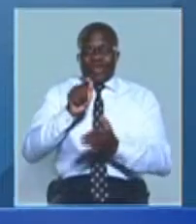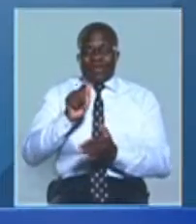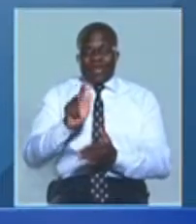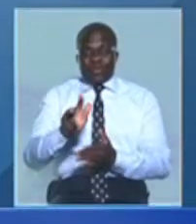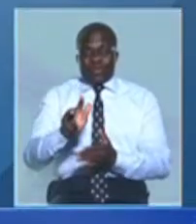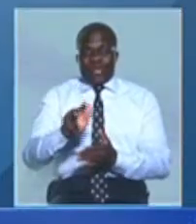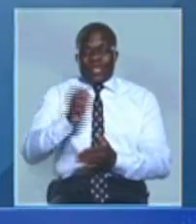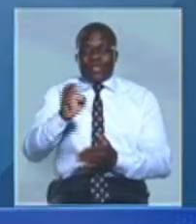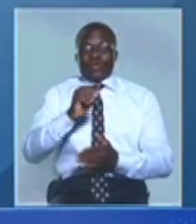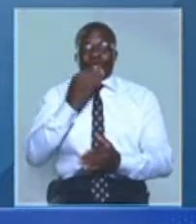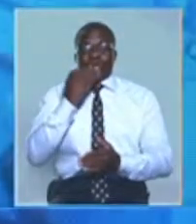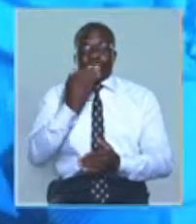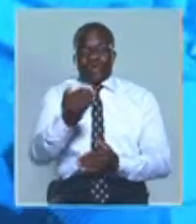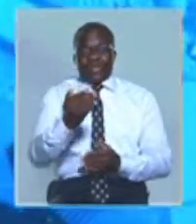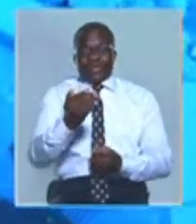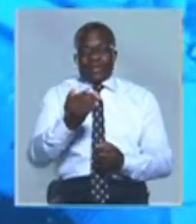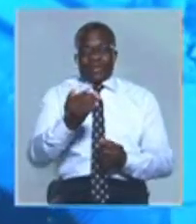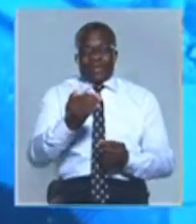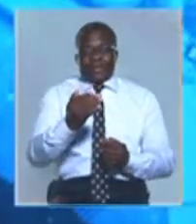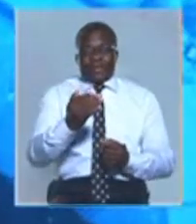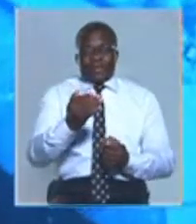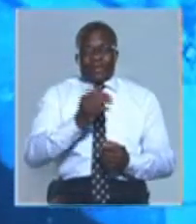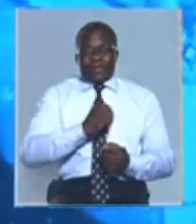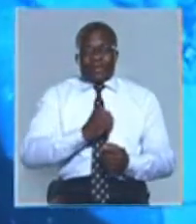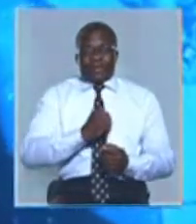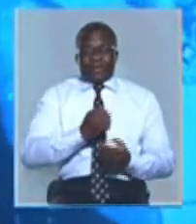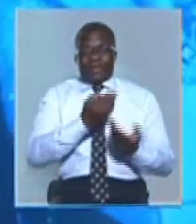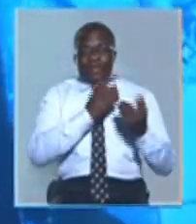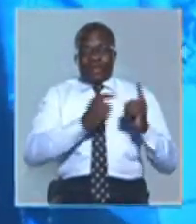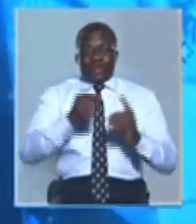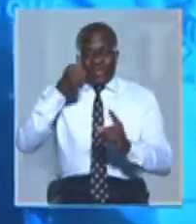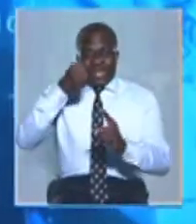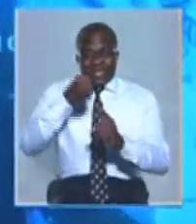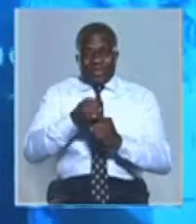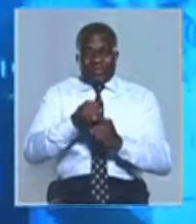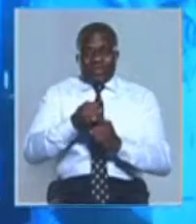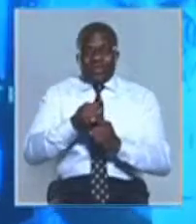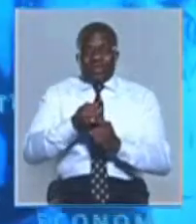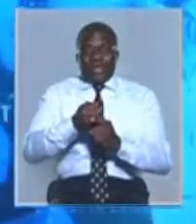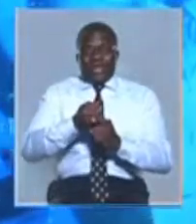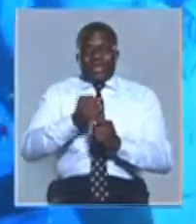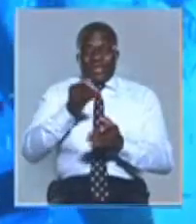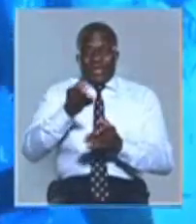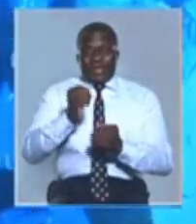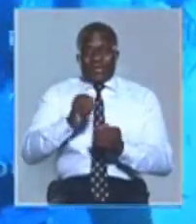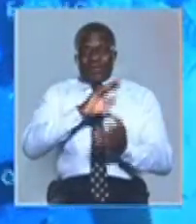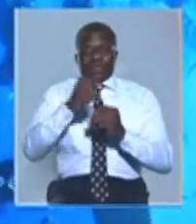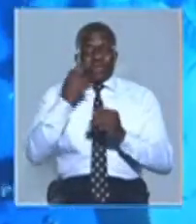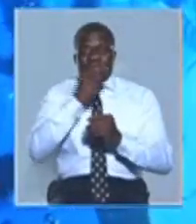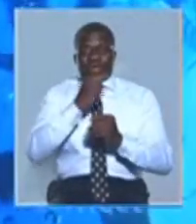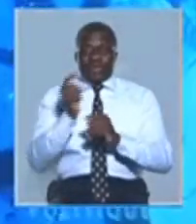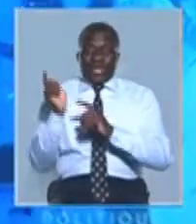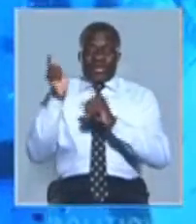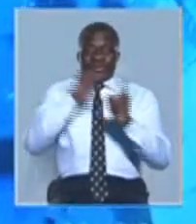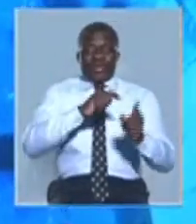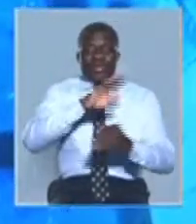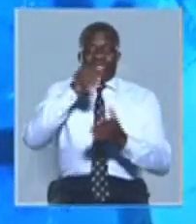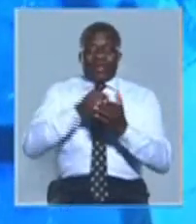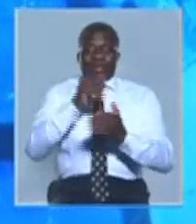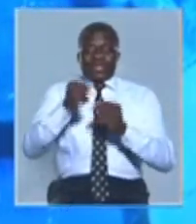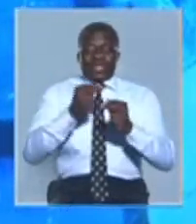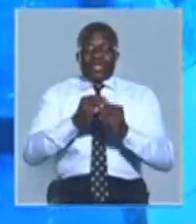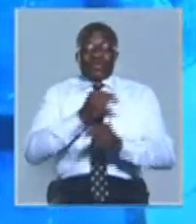3 février 2023. Je vous remercie. Et depuis ce drame de Dassa, tous les regards sont tournés vers le Centre national